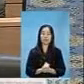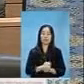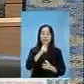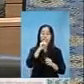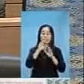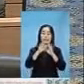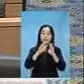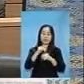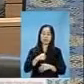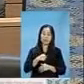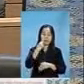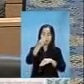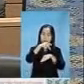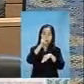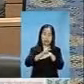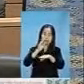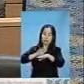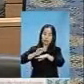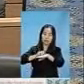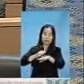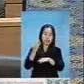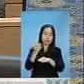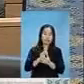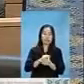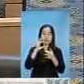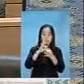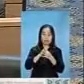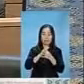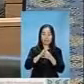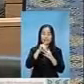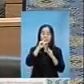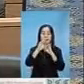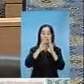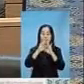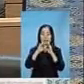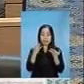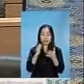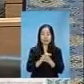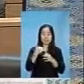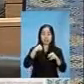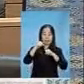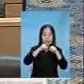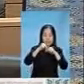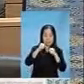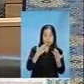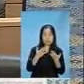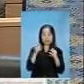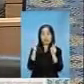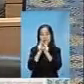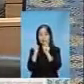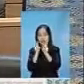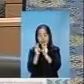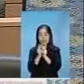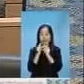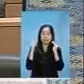บซึ่งผมคิดว่าท่านประธานควรจะเตือนหลายครั้งแล้วเช่นการเปรียบเทียบกับการเอานักมวยไปชกเนี่ยกรรมการต้องมีความเป็นธร